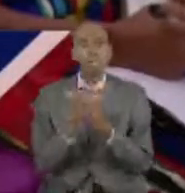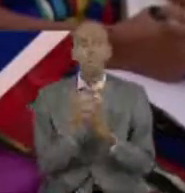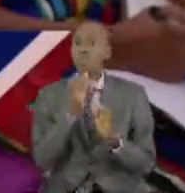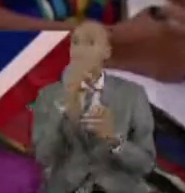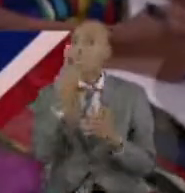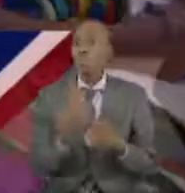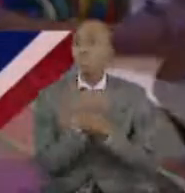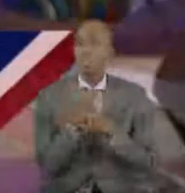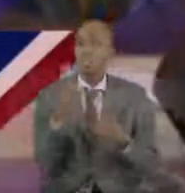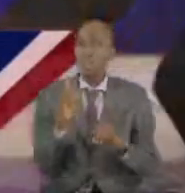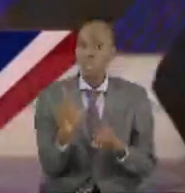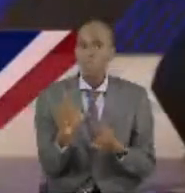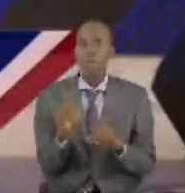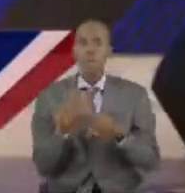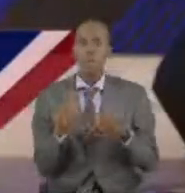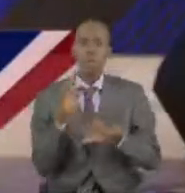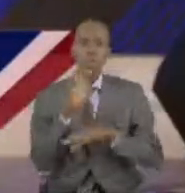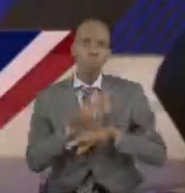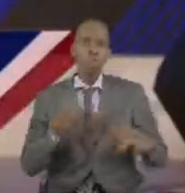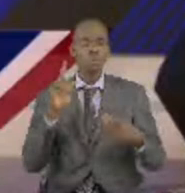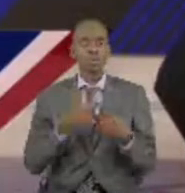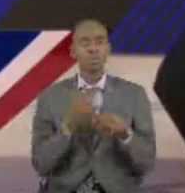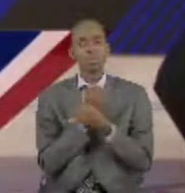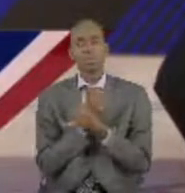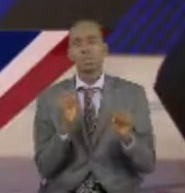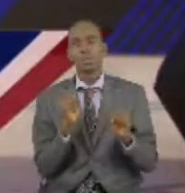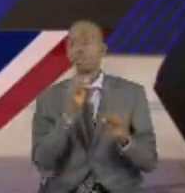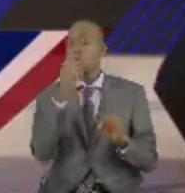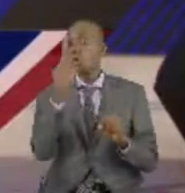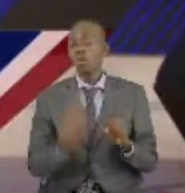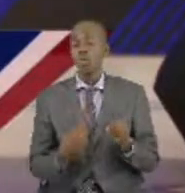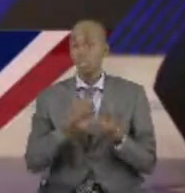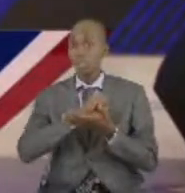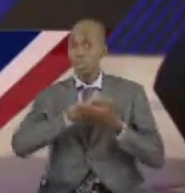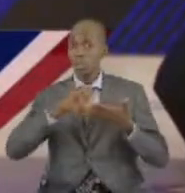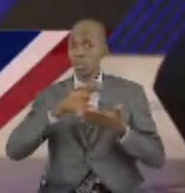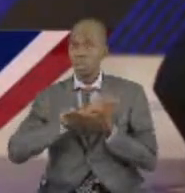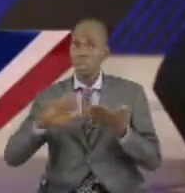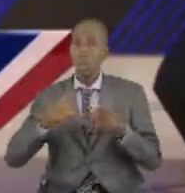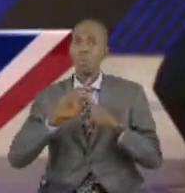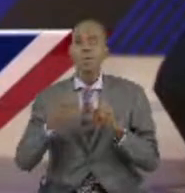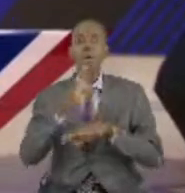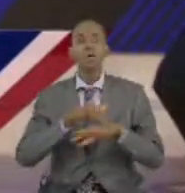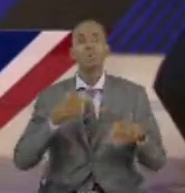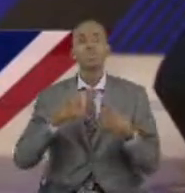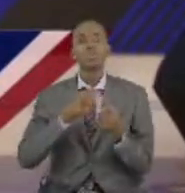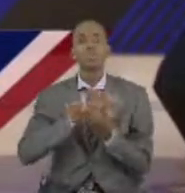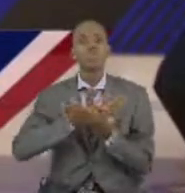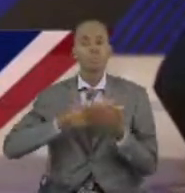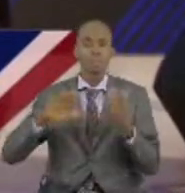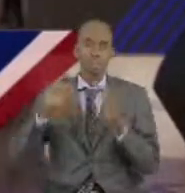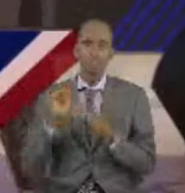sauvé non seulement appelés au salut mais il appelait à la syndication